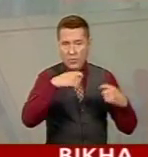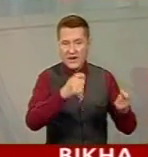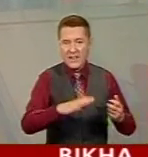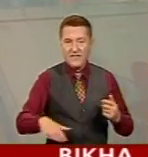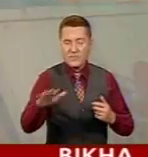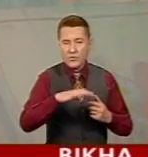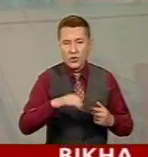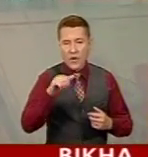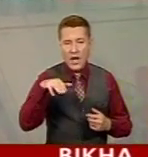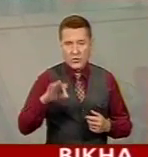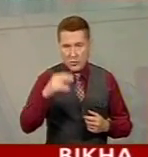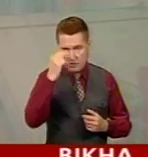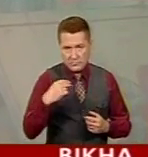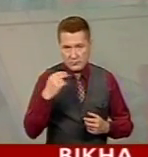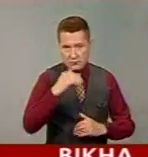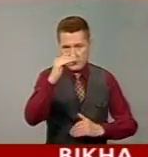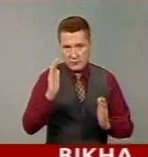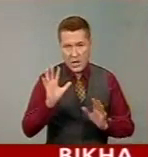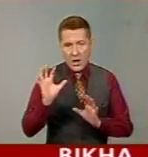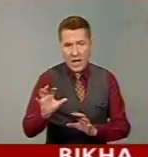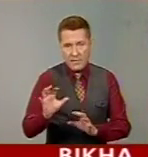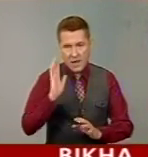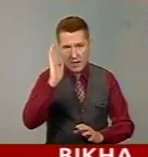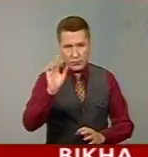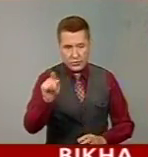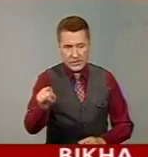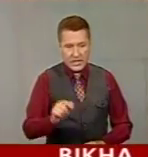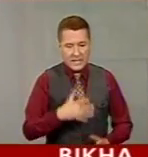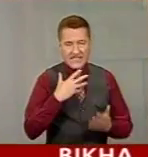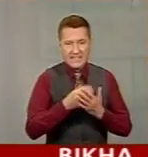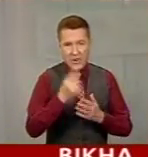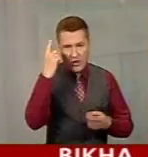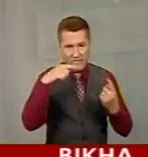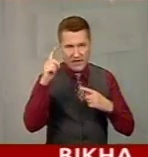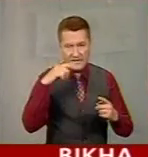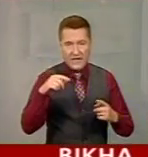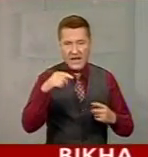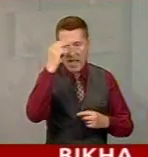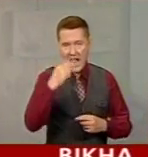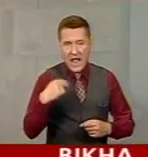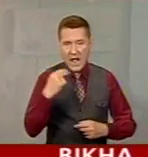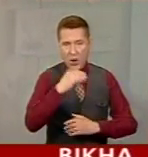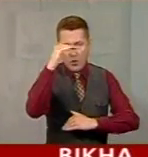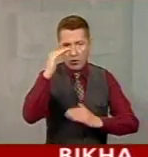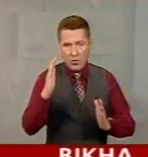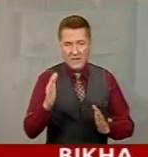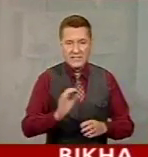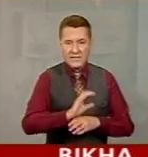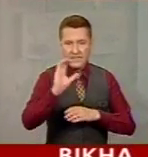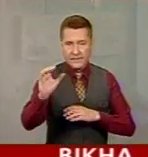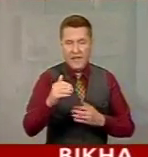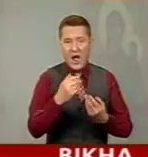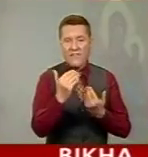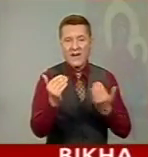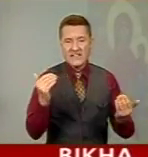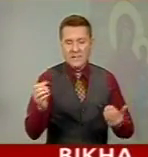АТО, и она будет их оберегать. Свої витвори іконописці вже возили на виставку до Європи,